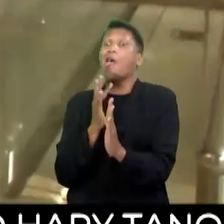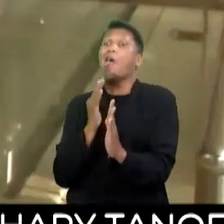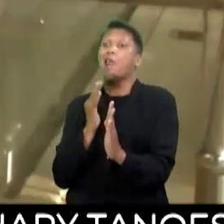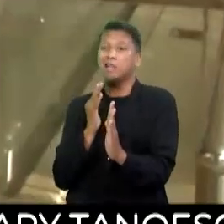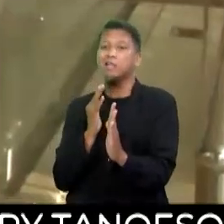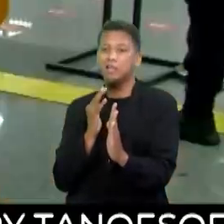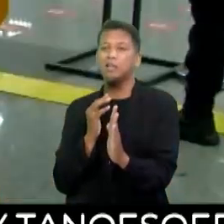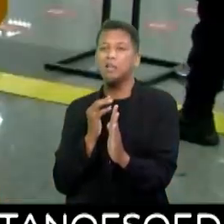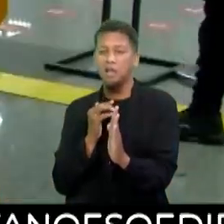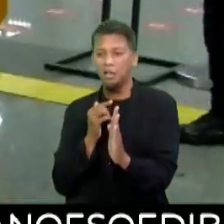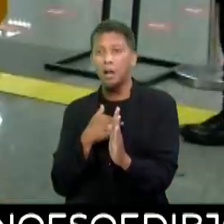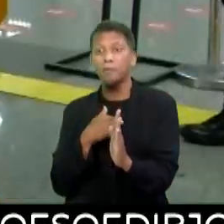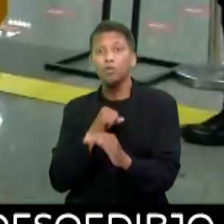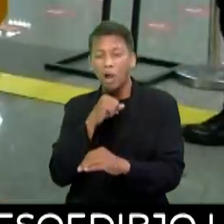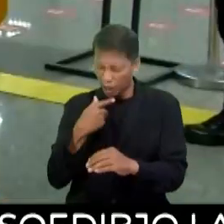gitu.